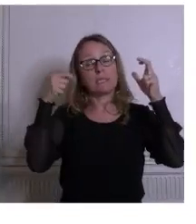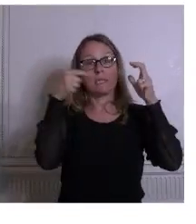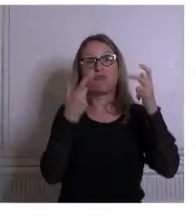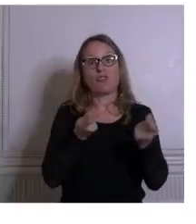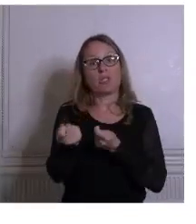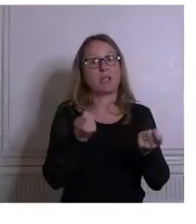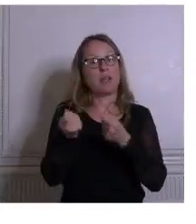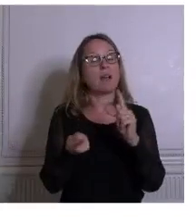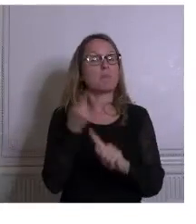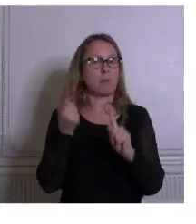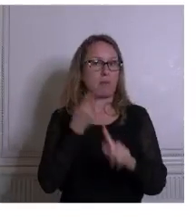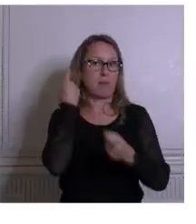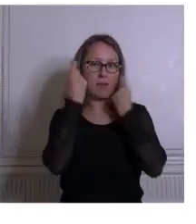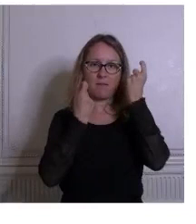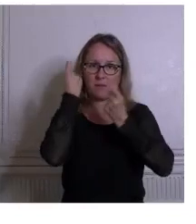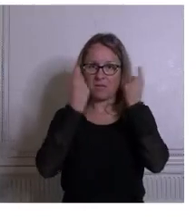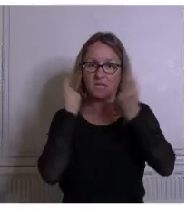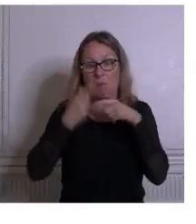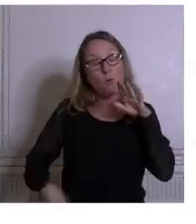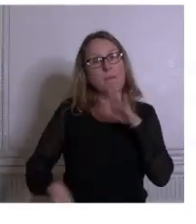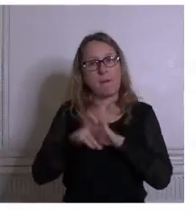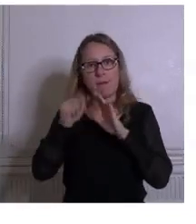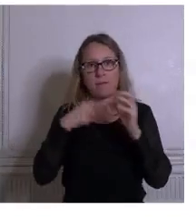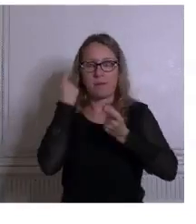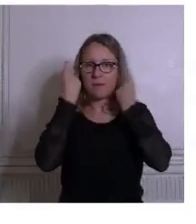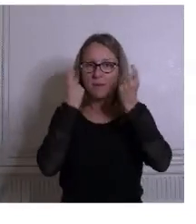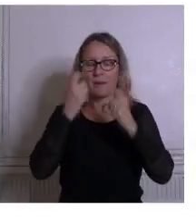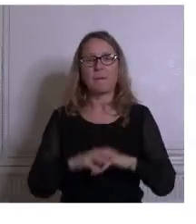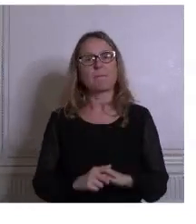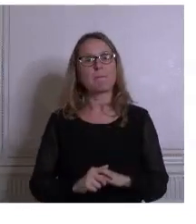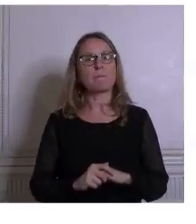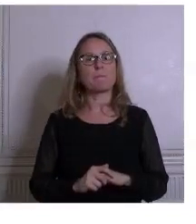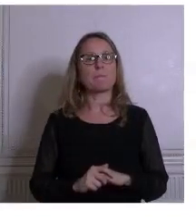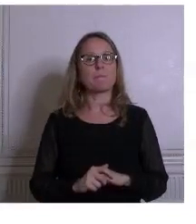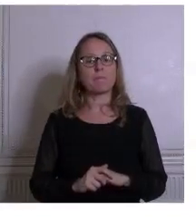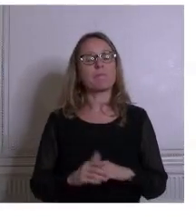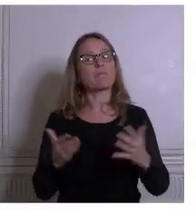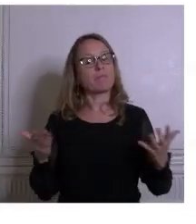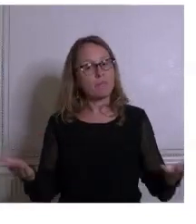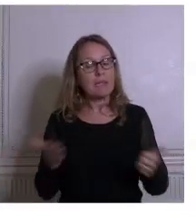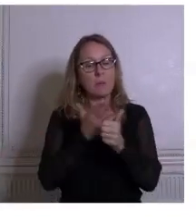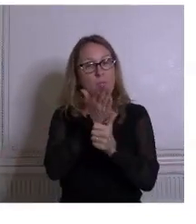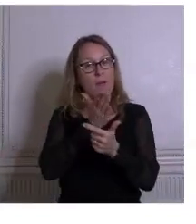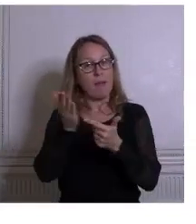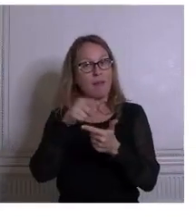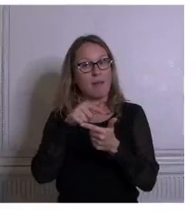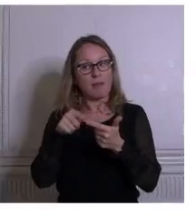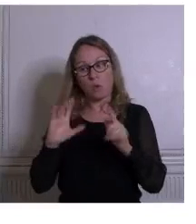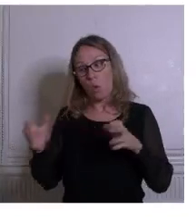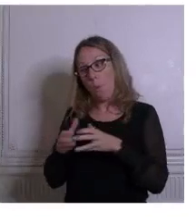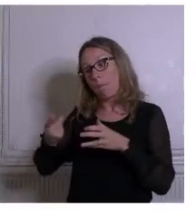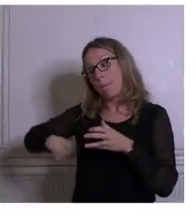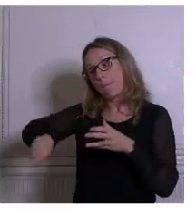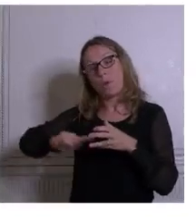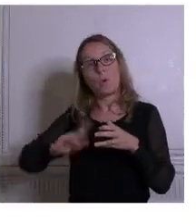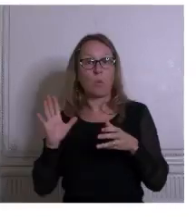des réunions, c'était avec les associations. Mais je le répète, le décideur, c'est l'élu. Et puisque je